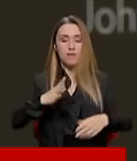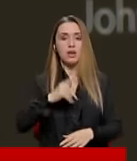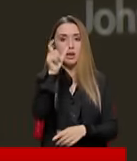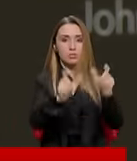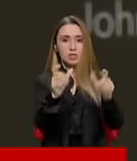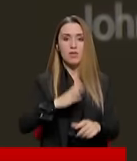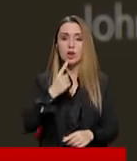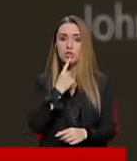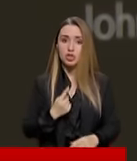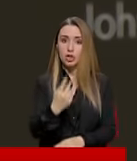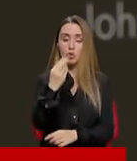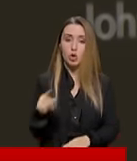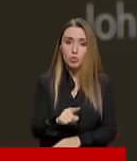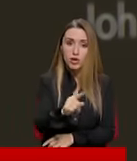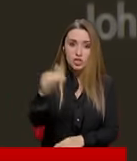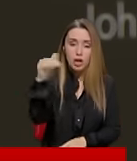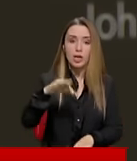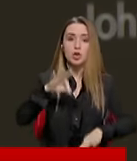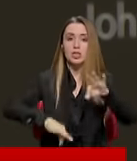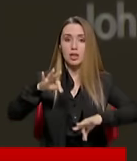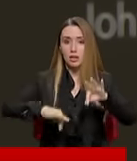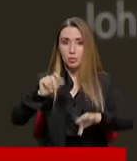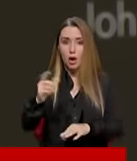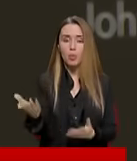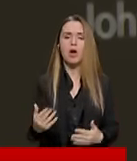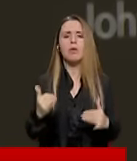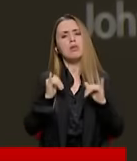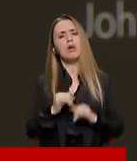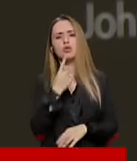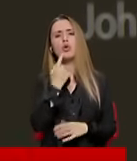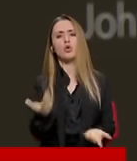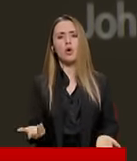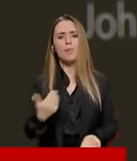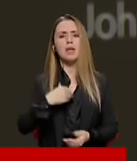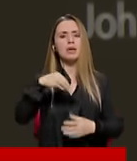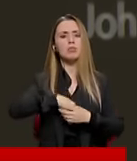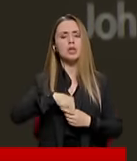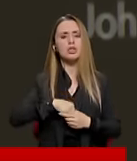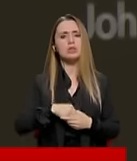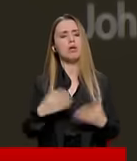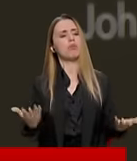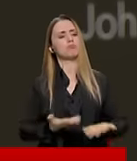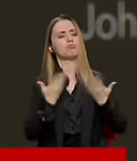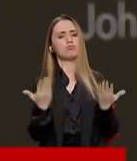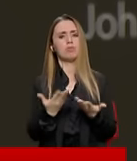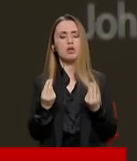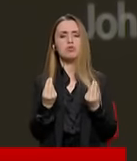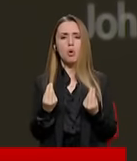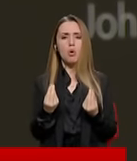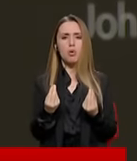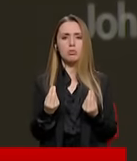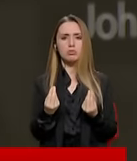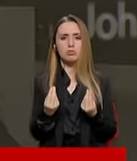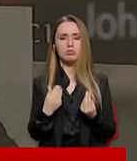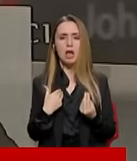şikayetler oluyor müfettişler geliyor denetliyor şunu rahat bir şekilde söyleyebilirim benim için övünç kaynağıdır çok sıkı tuttum